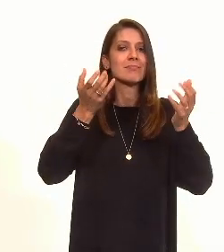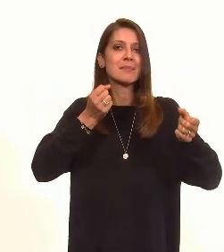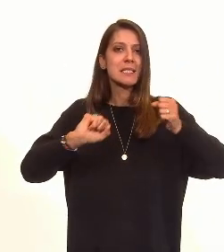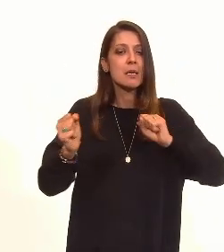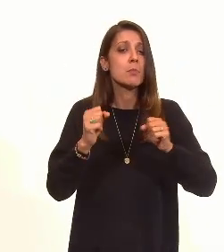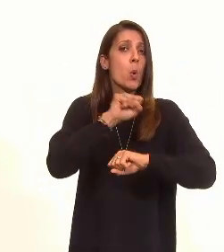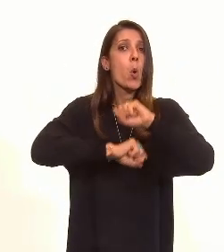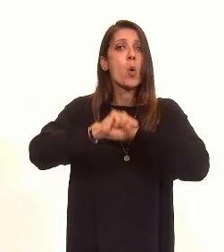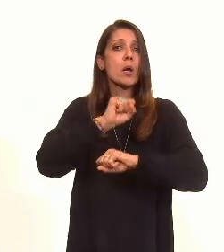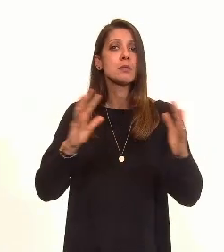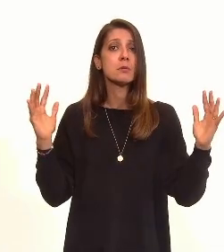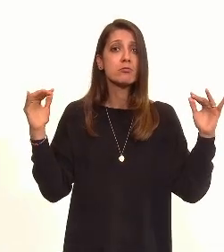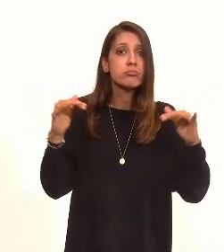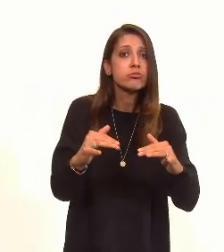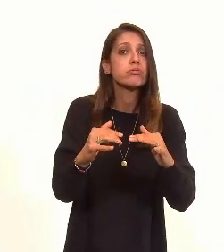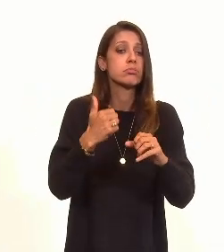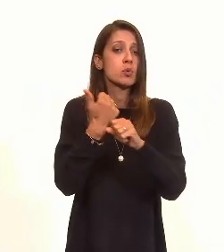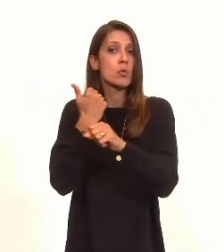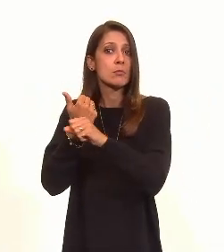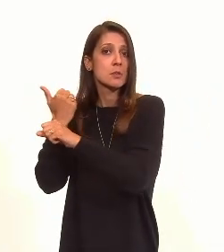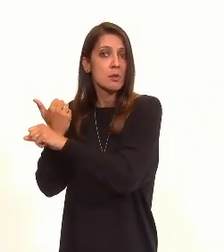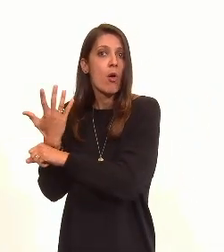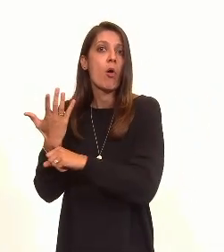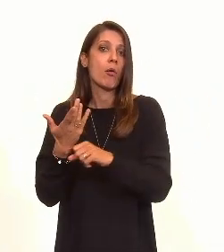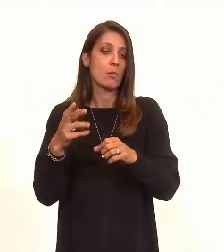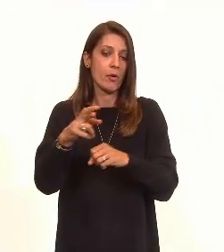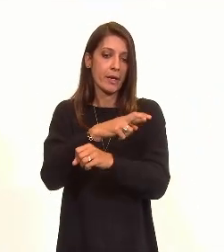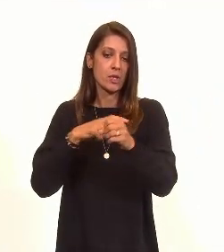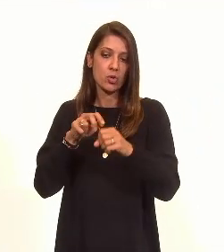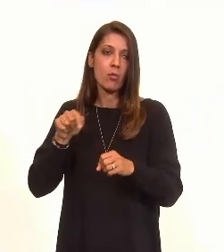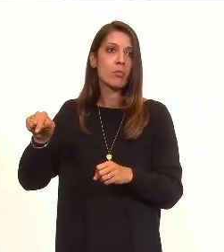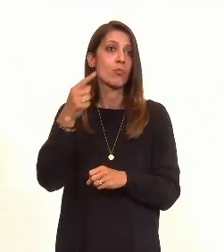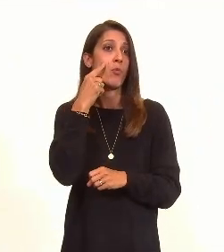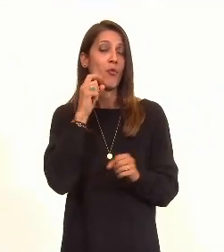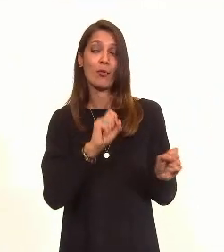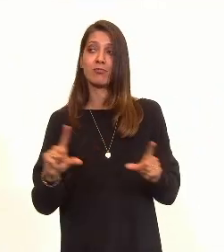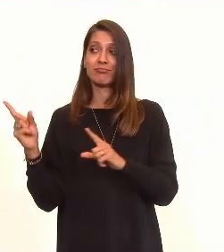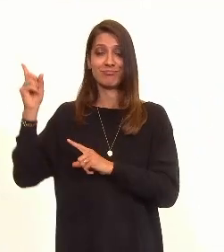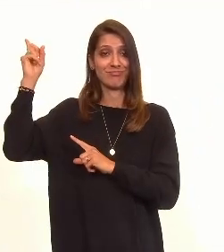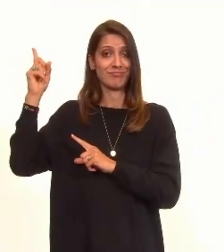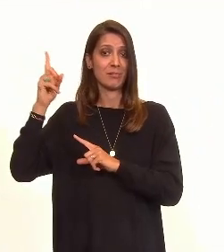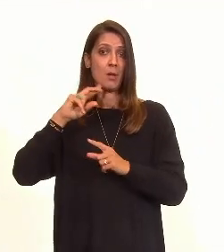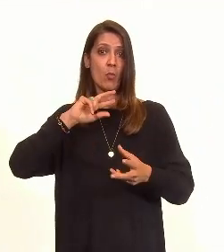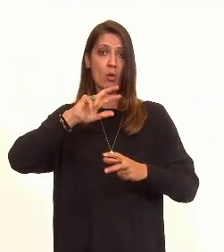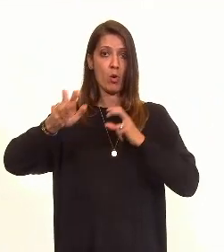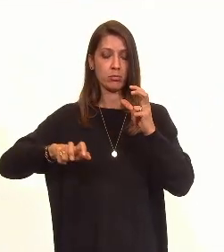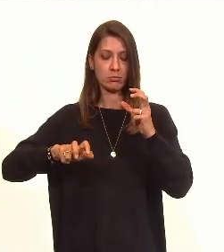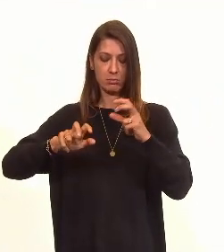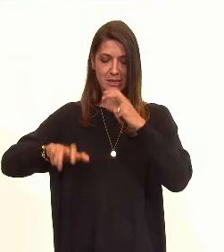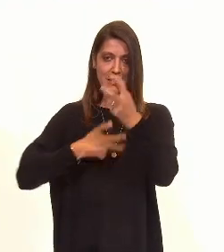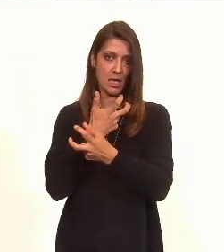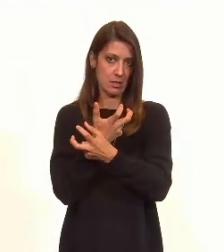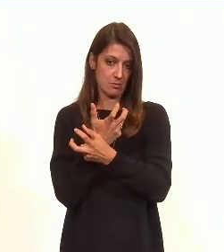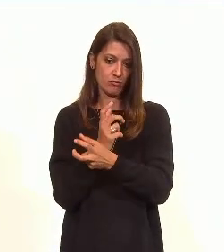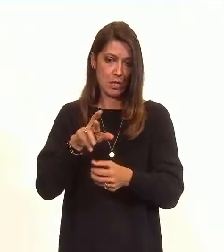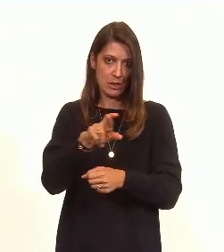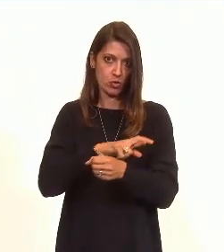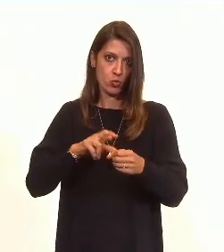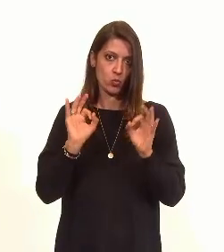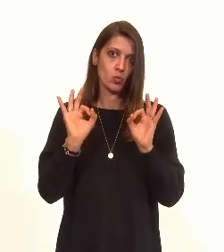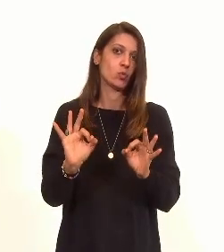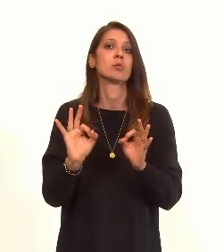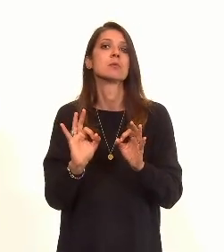colloques annuels à l'échelle régionale. On les voit à l'écran pour l'Occitanie, voilà, avec des thématiques. On va peut-être parler des thématiques tout à